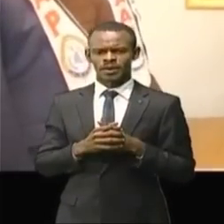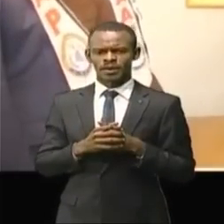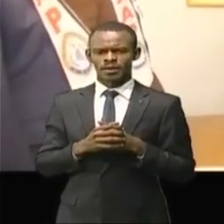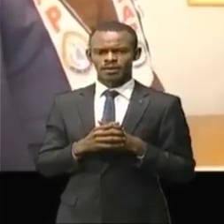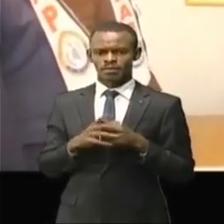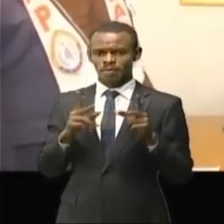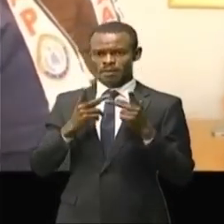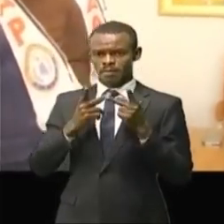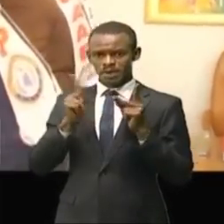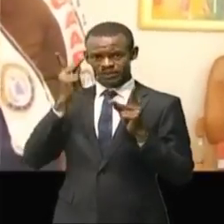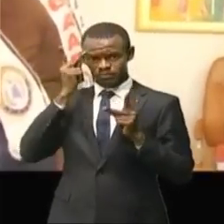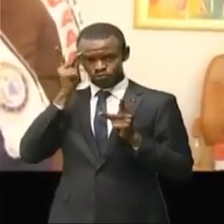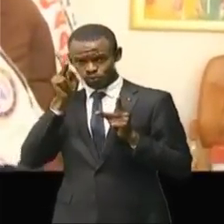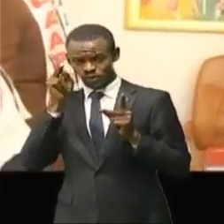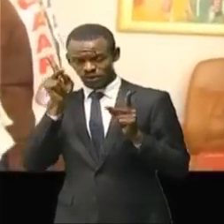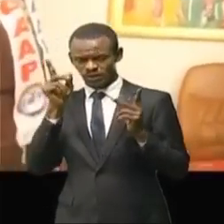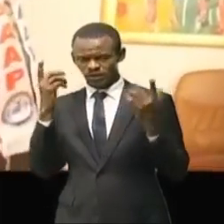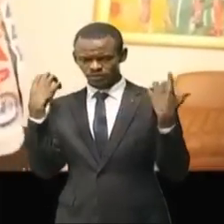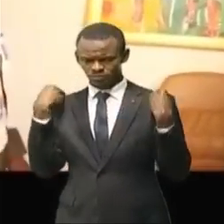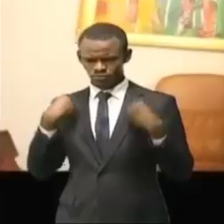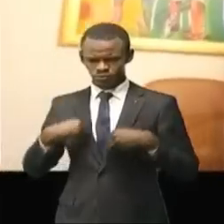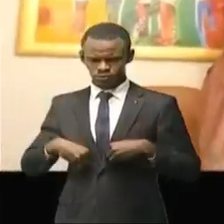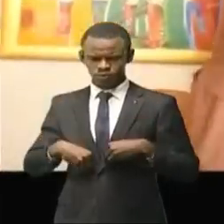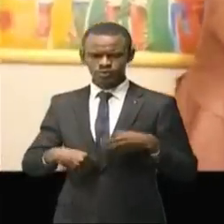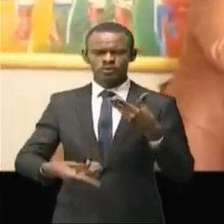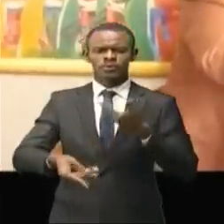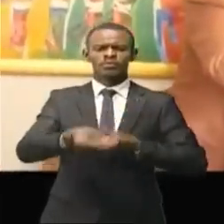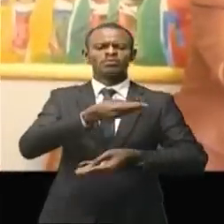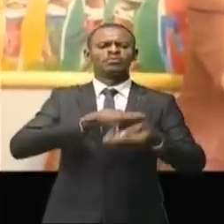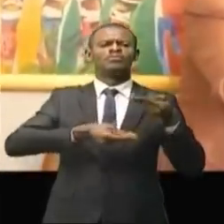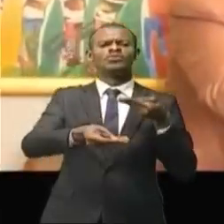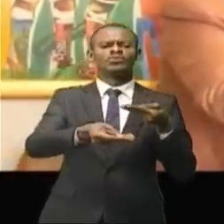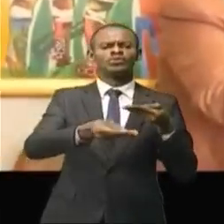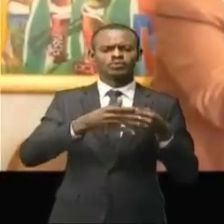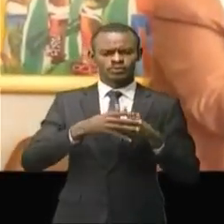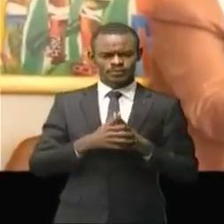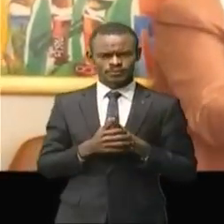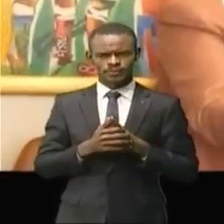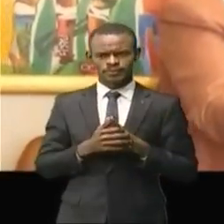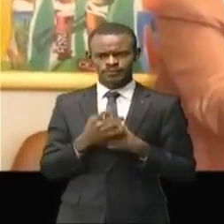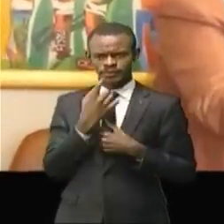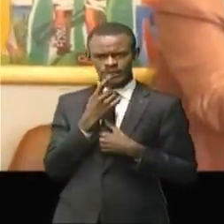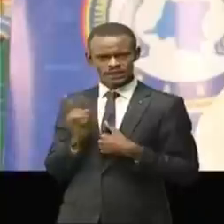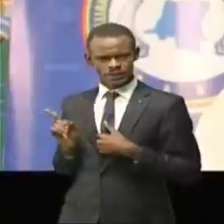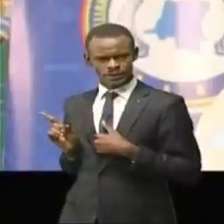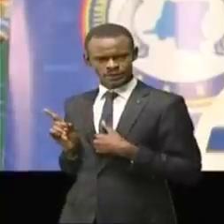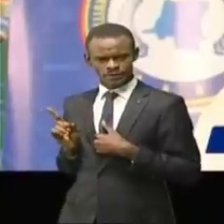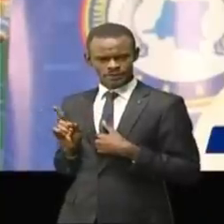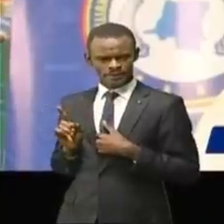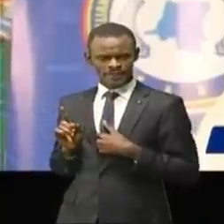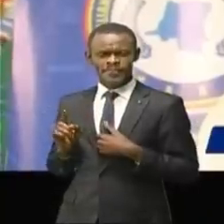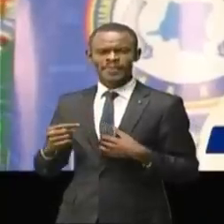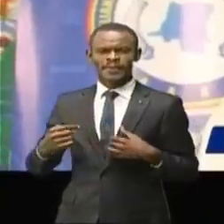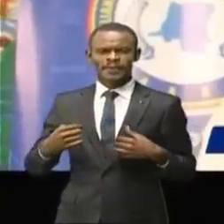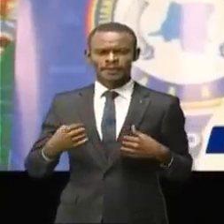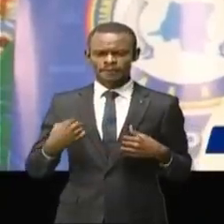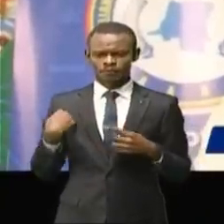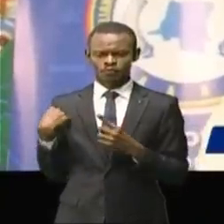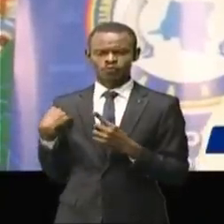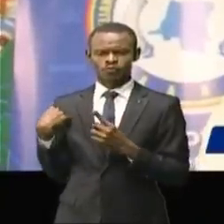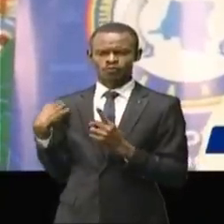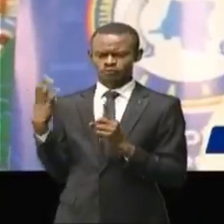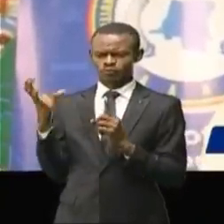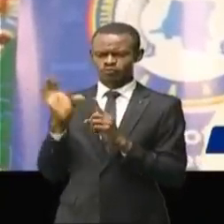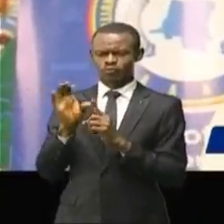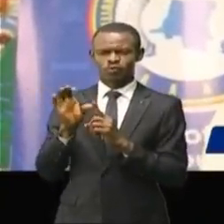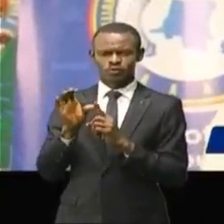lui ont été réunis symbole de l'engagement j'ai été délégué par mes camarades présidents pour signer notre adhésion